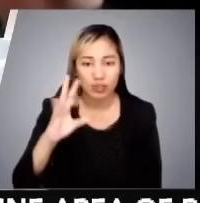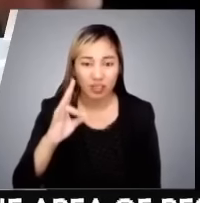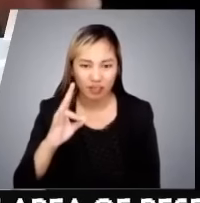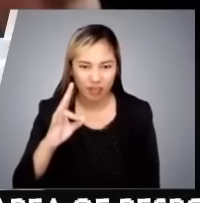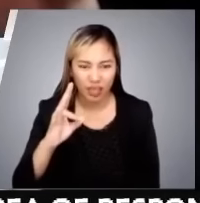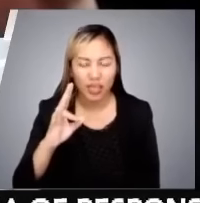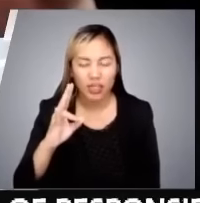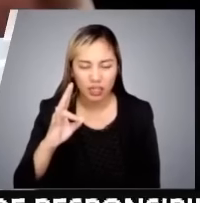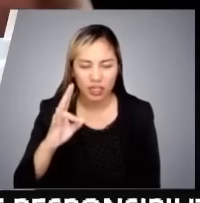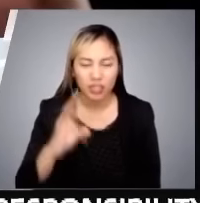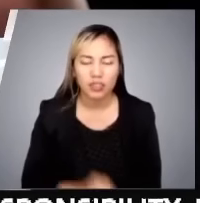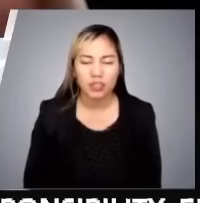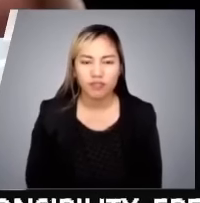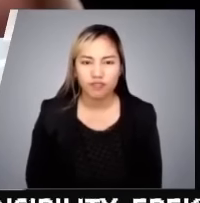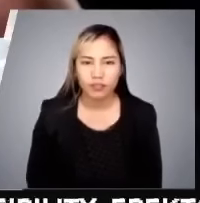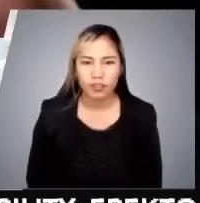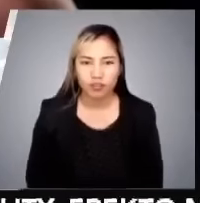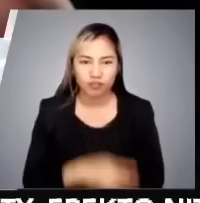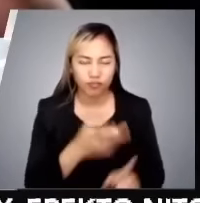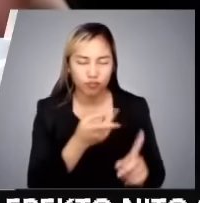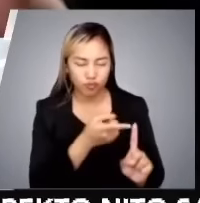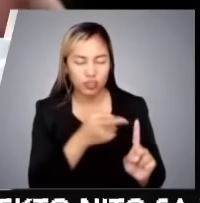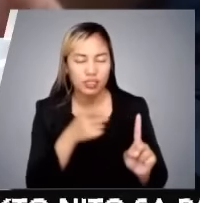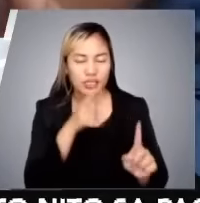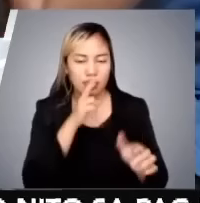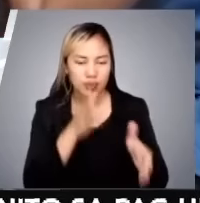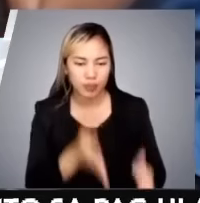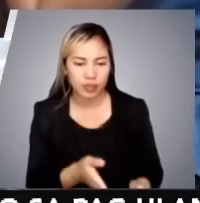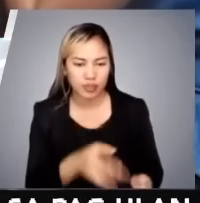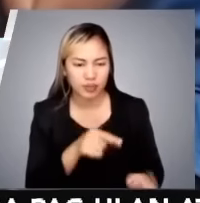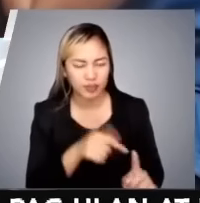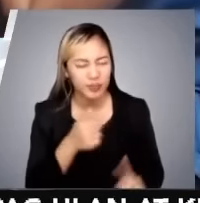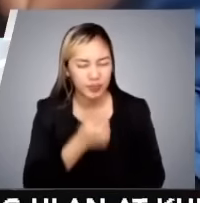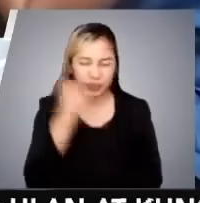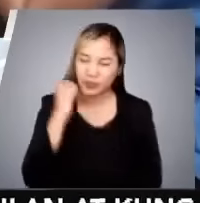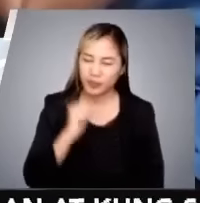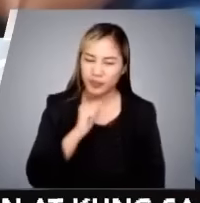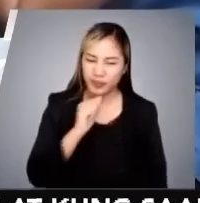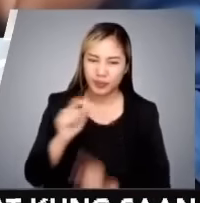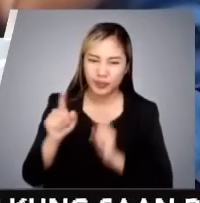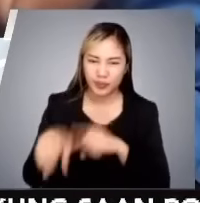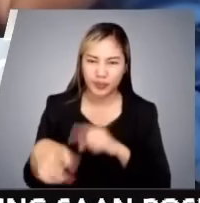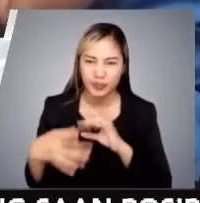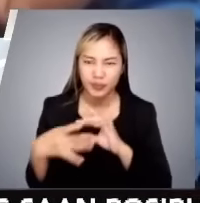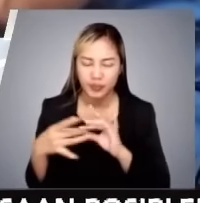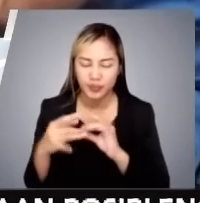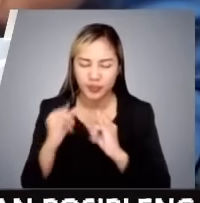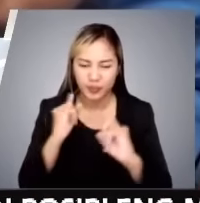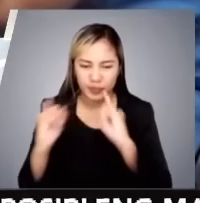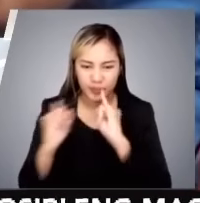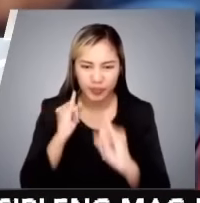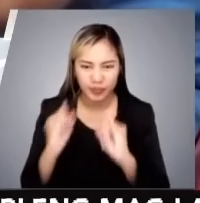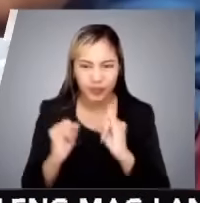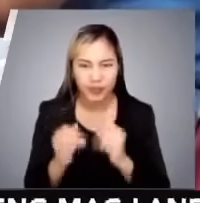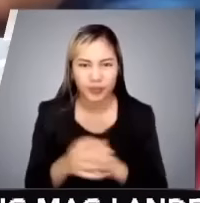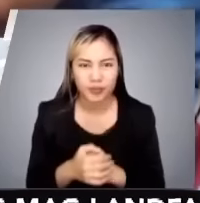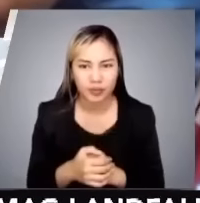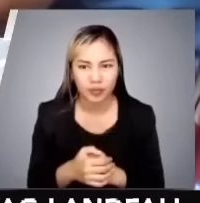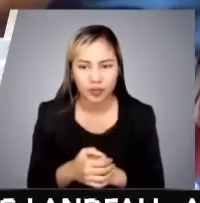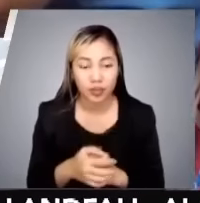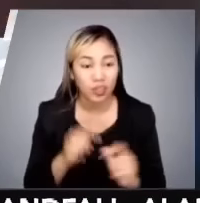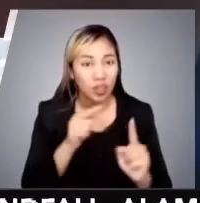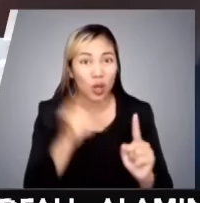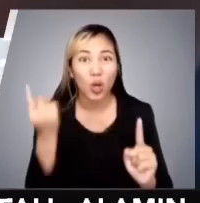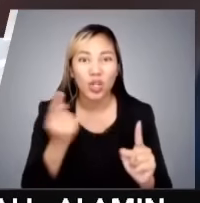act ang kakaharapin ang suspek na tumangging magpa-interview napag-alaman din na taga deliver lamang ang suspek